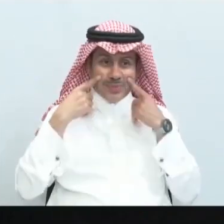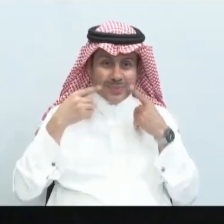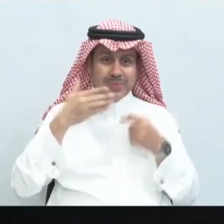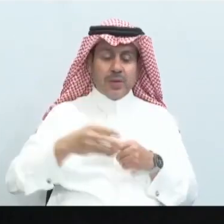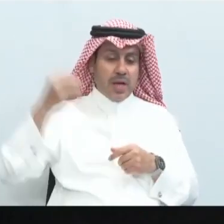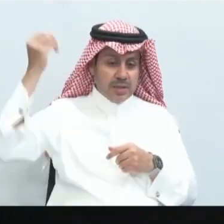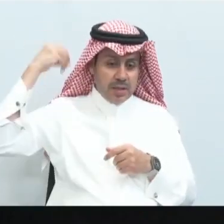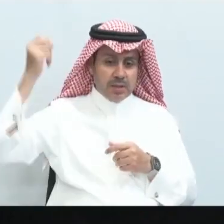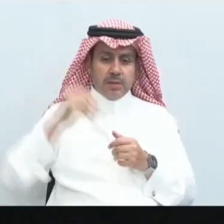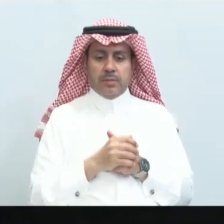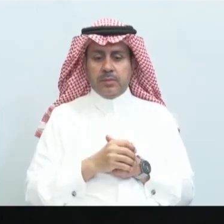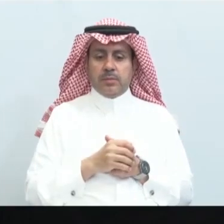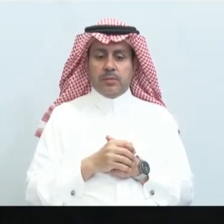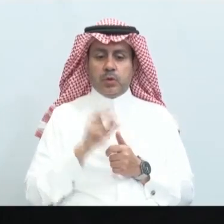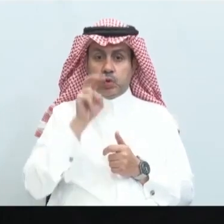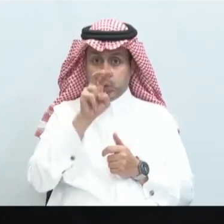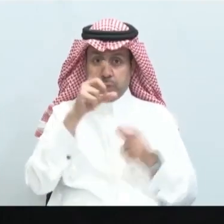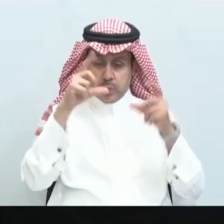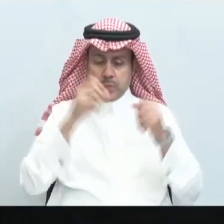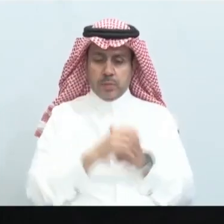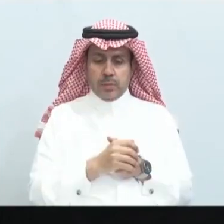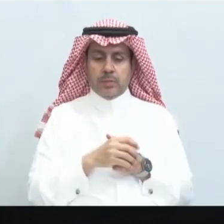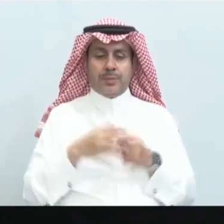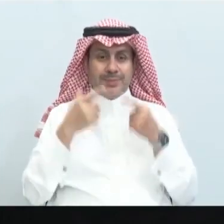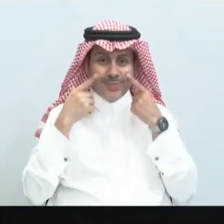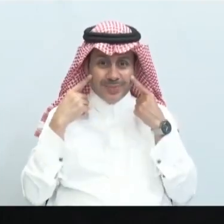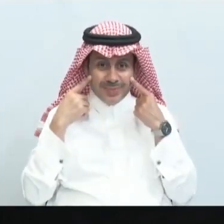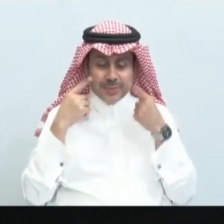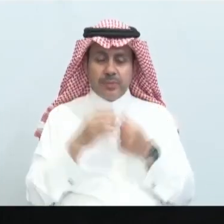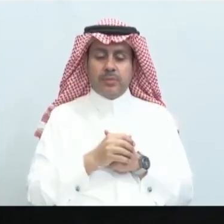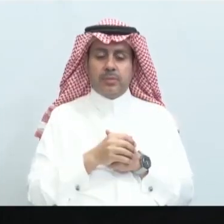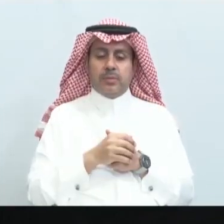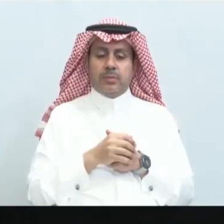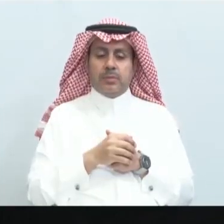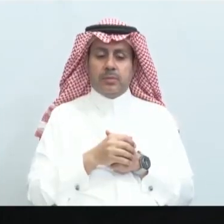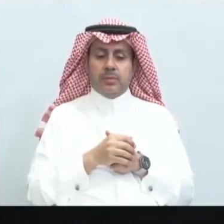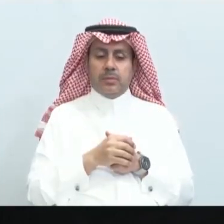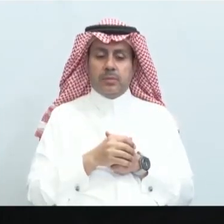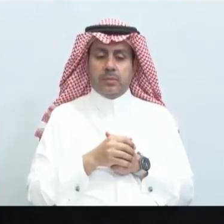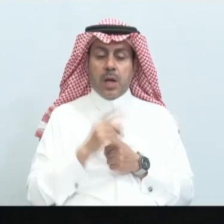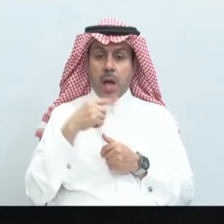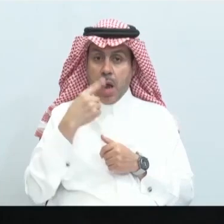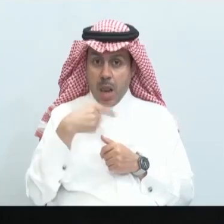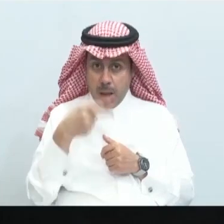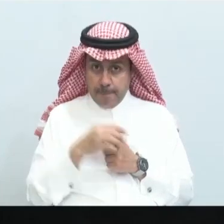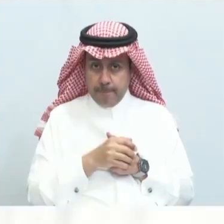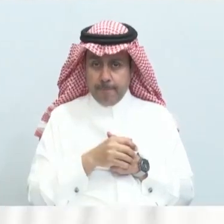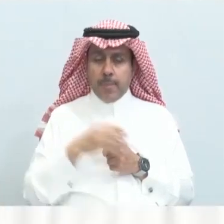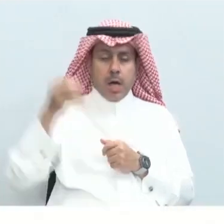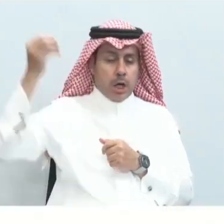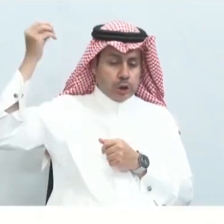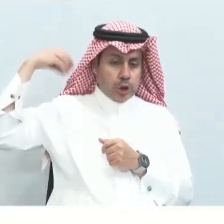اخرى انظروا انهم يبتسمون ايضا اقول كلاما يعطيني